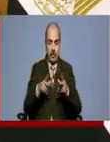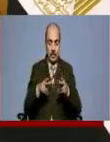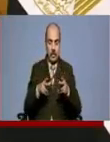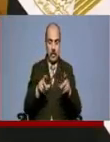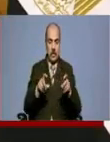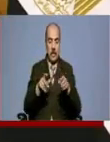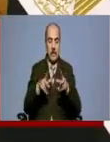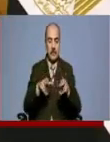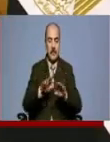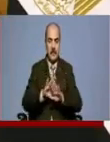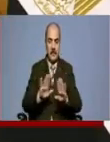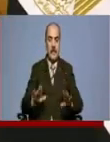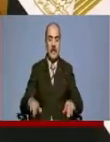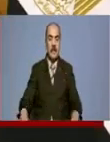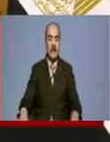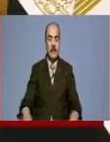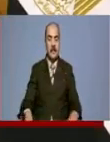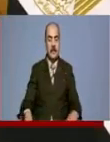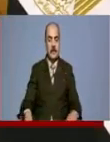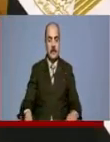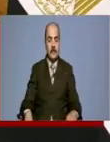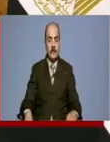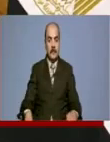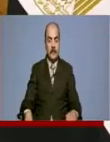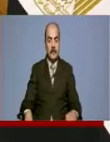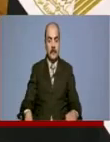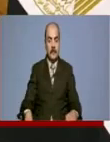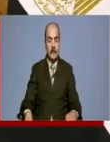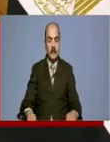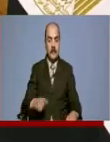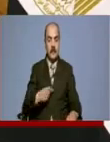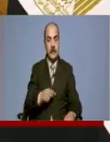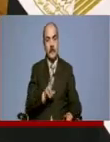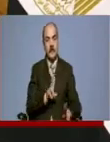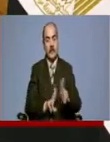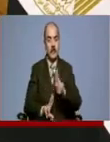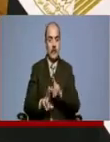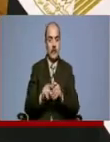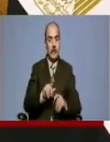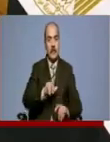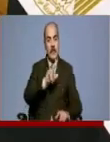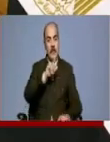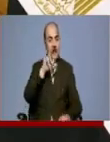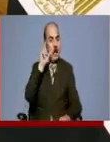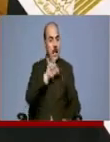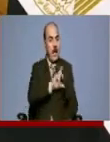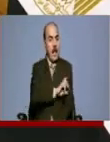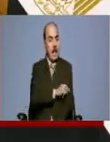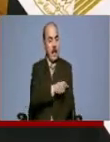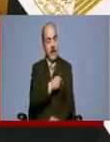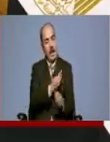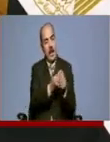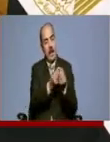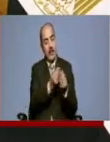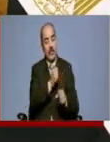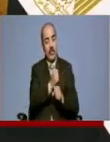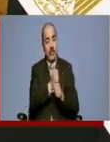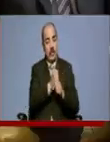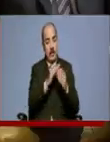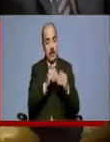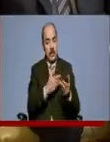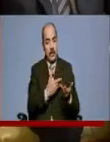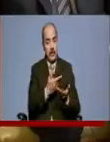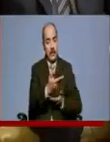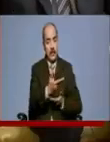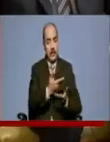في امريكا الشماليه وبعدين بيجي ماشي شويه يقوللك ايه بدلا من ان تدرك الحضاره الغربيه الاباده النازيه باعتبارها ظاهره متكرره